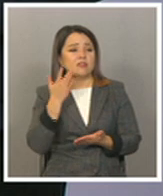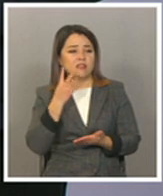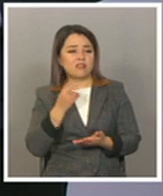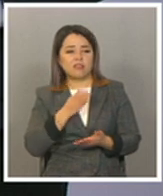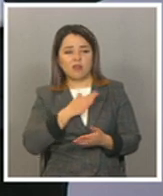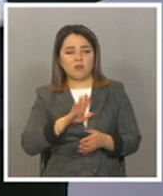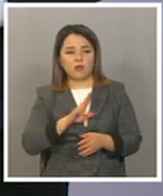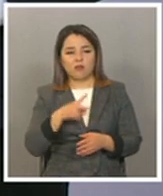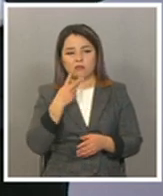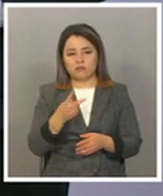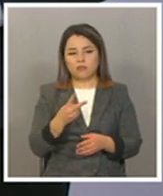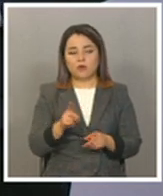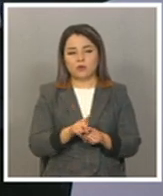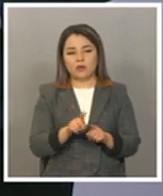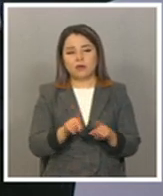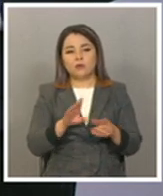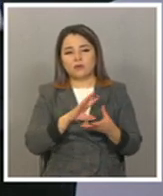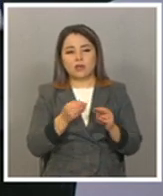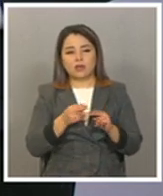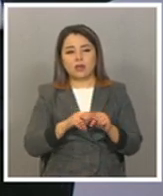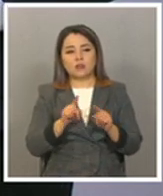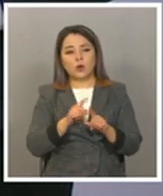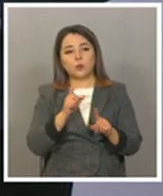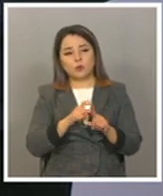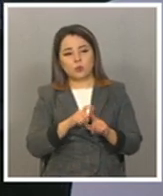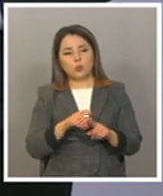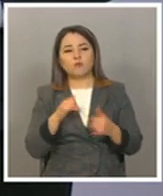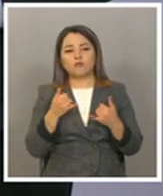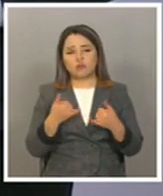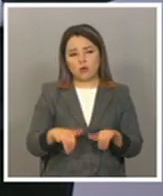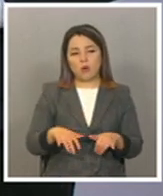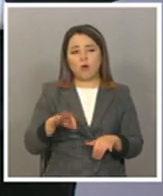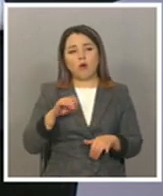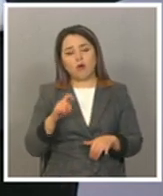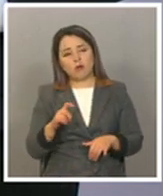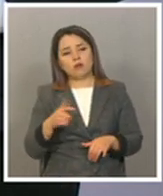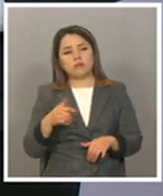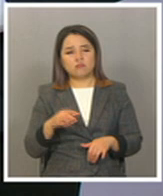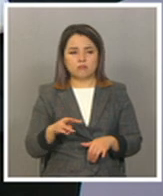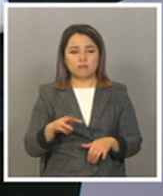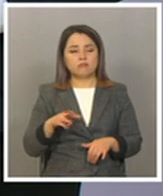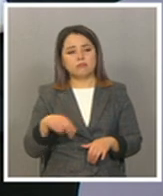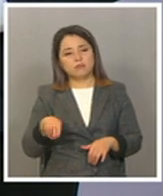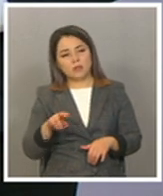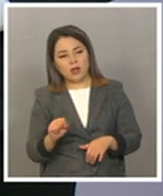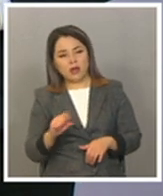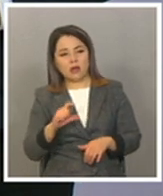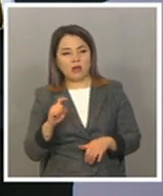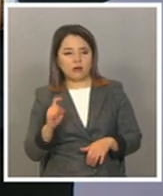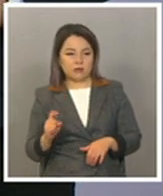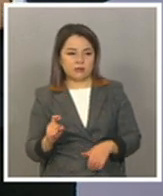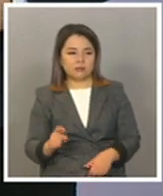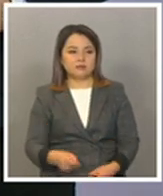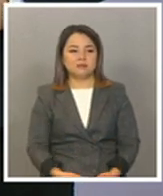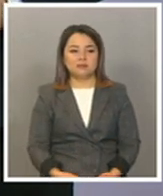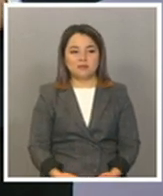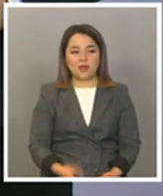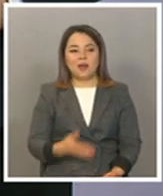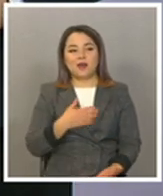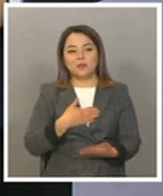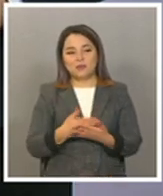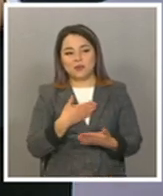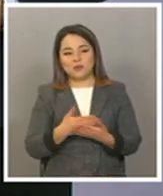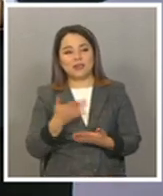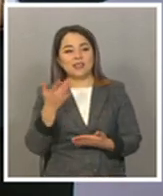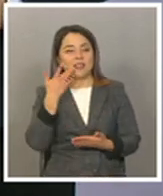недоволен. В его речи превалируют междометия «увы», «ох», «гм», «мда», «эх». Оптимистенко